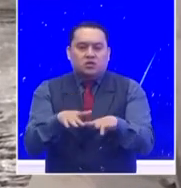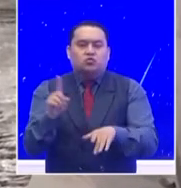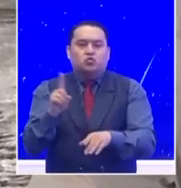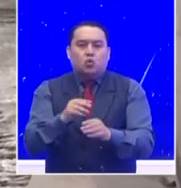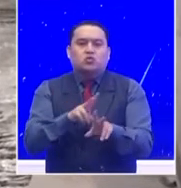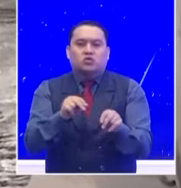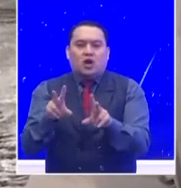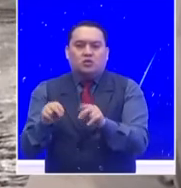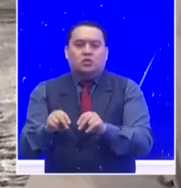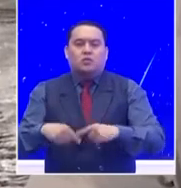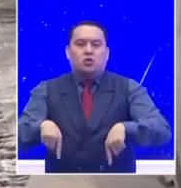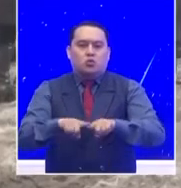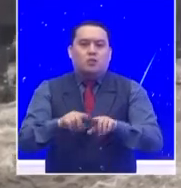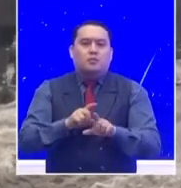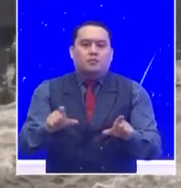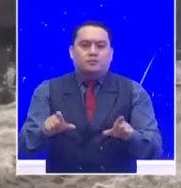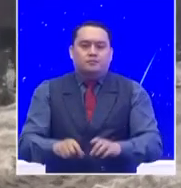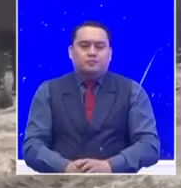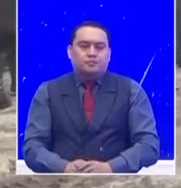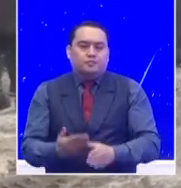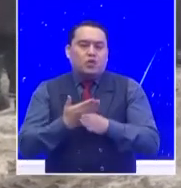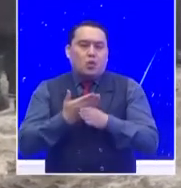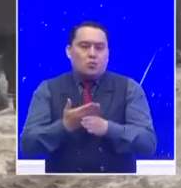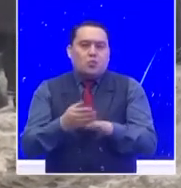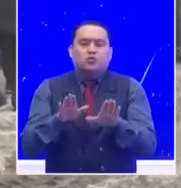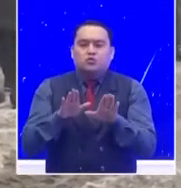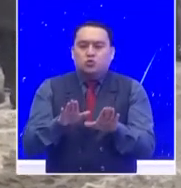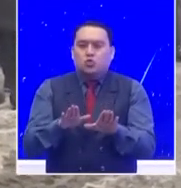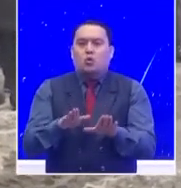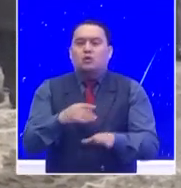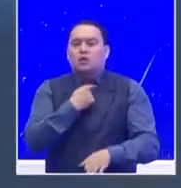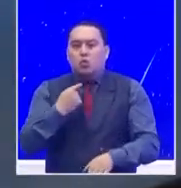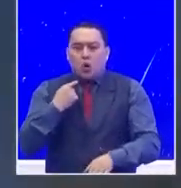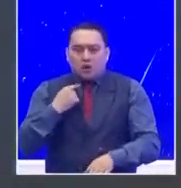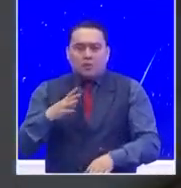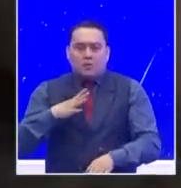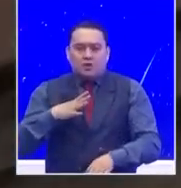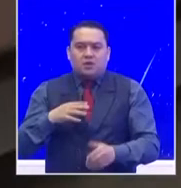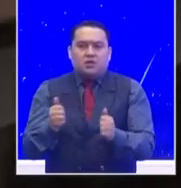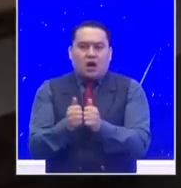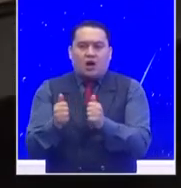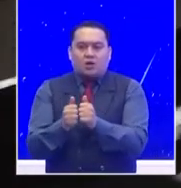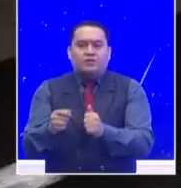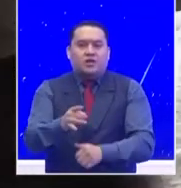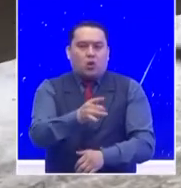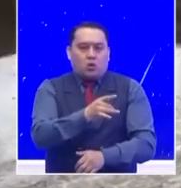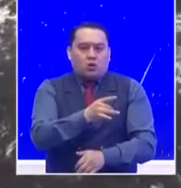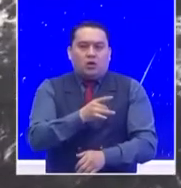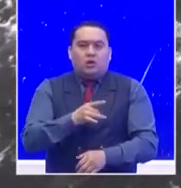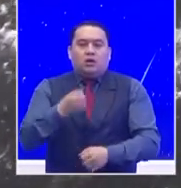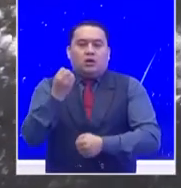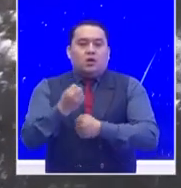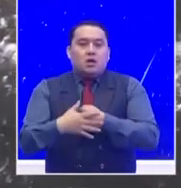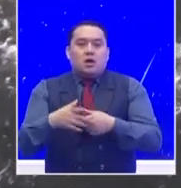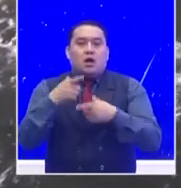дарят счастье этим людям. Помощь получили не только жители областного центра, но и близлежащих регионов. В районные